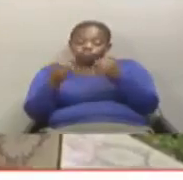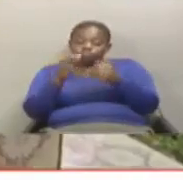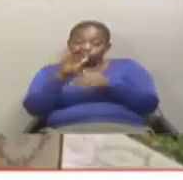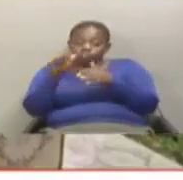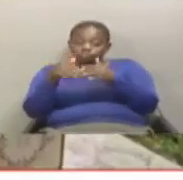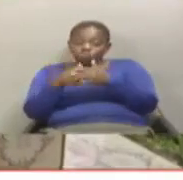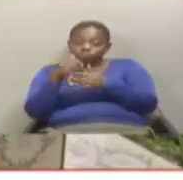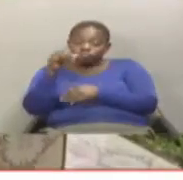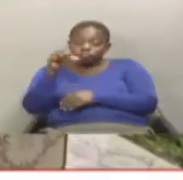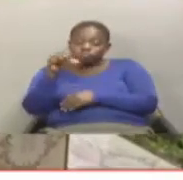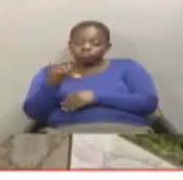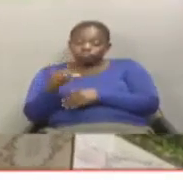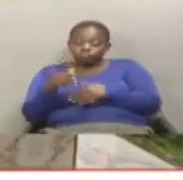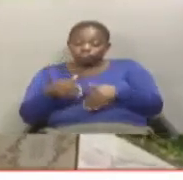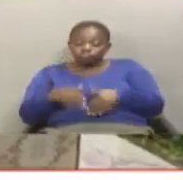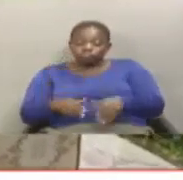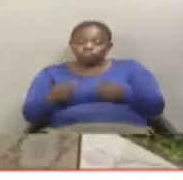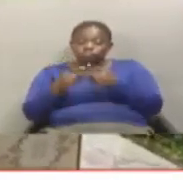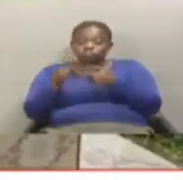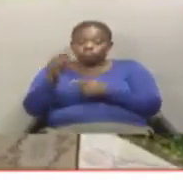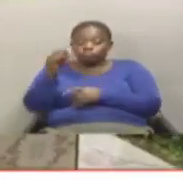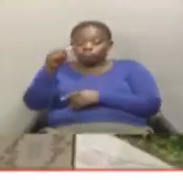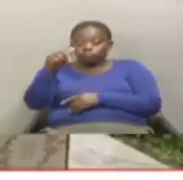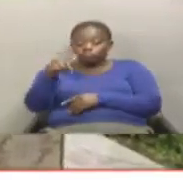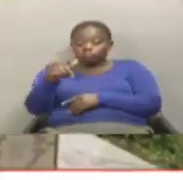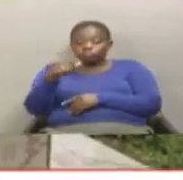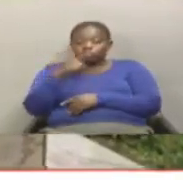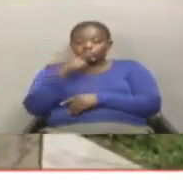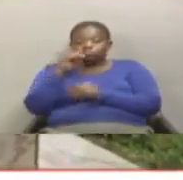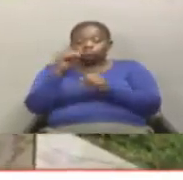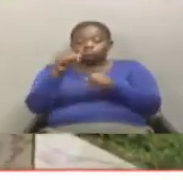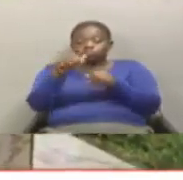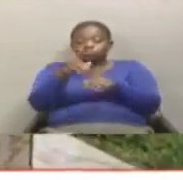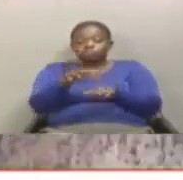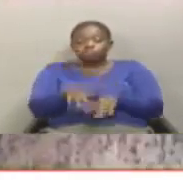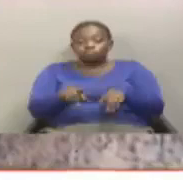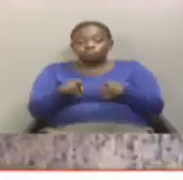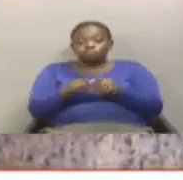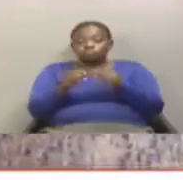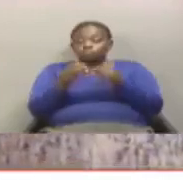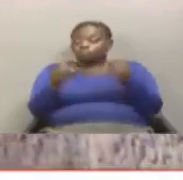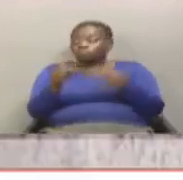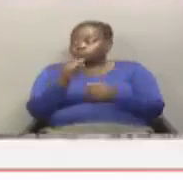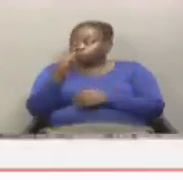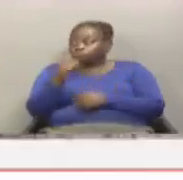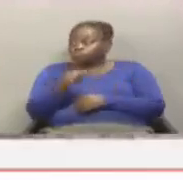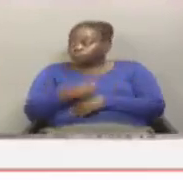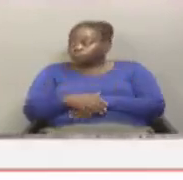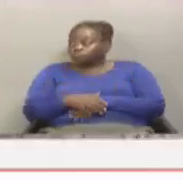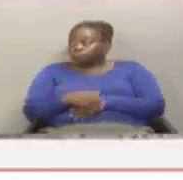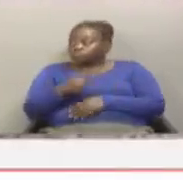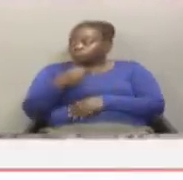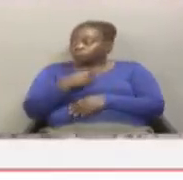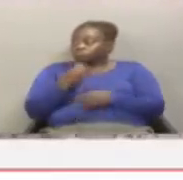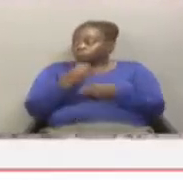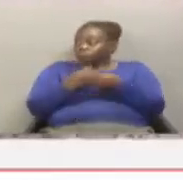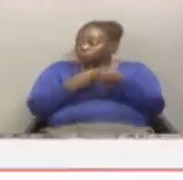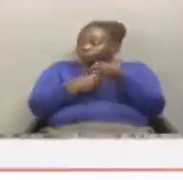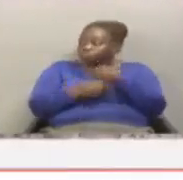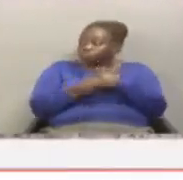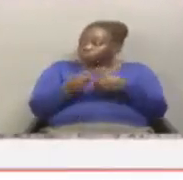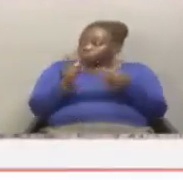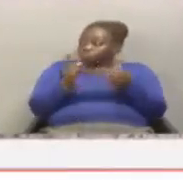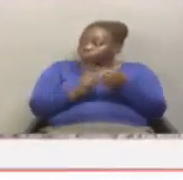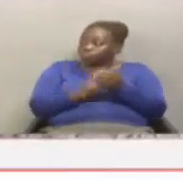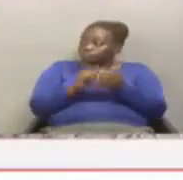9 yazaala ambasajja 7 abo balina okuziikibwa n'abazzukulu. Nga bannange kantundewo ngende